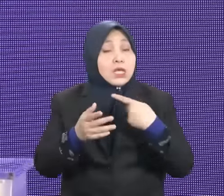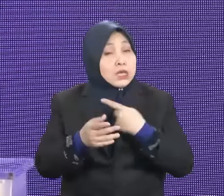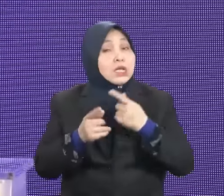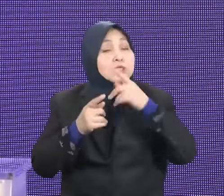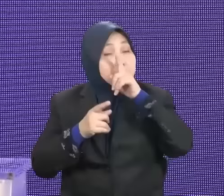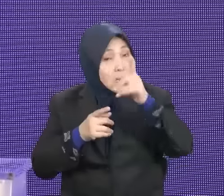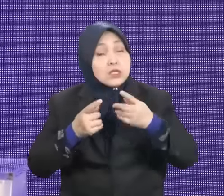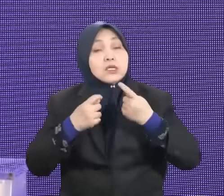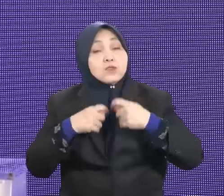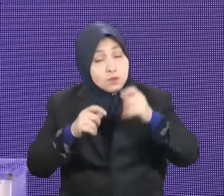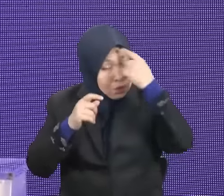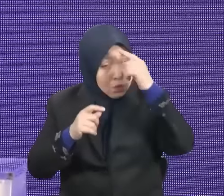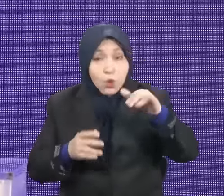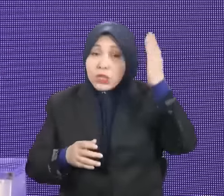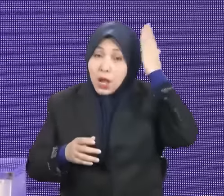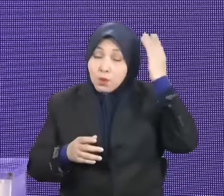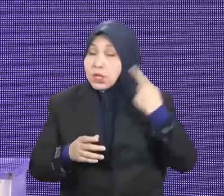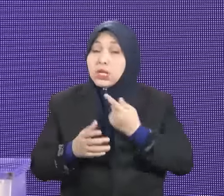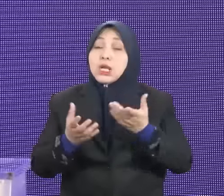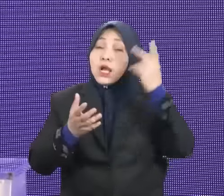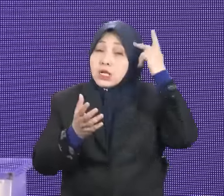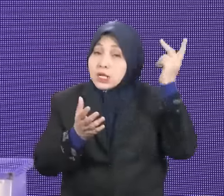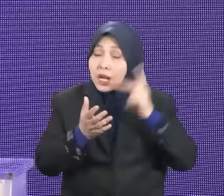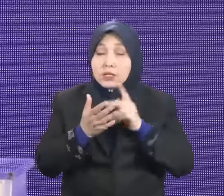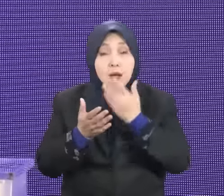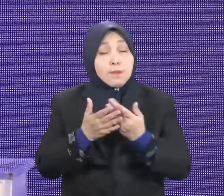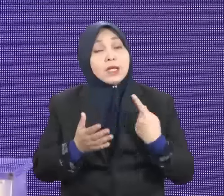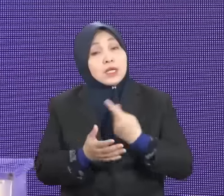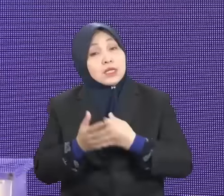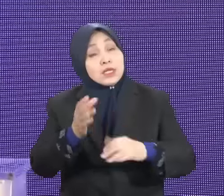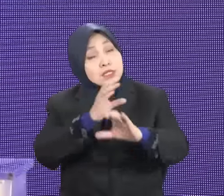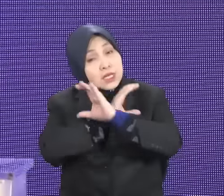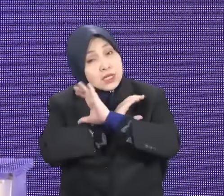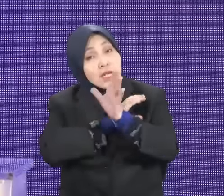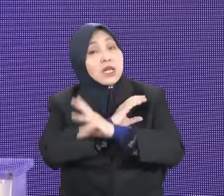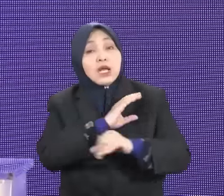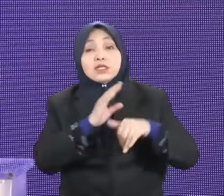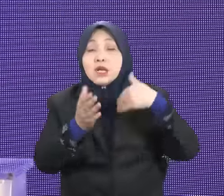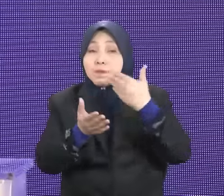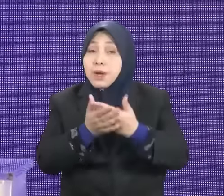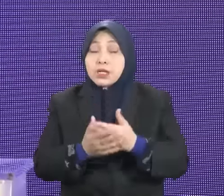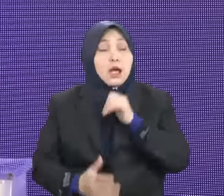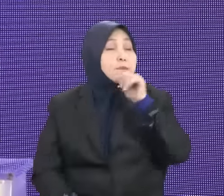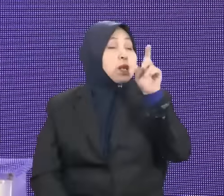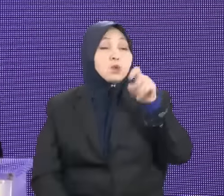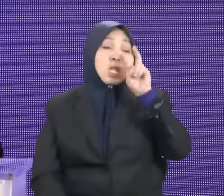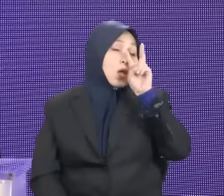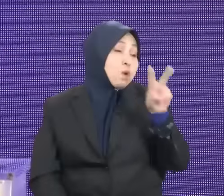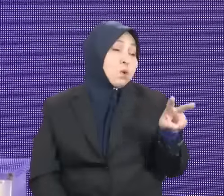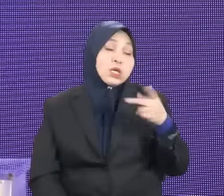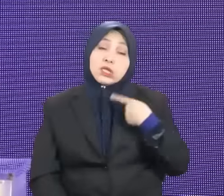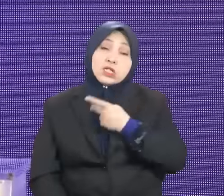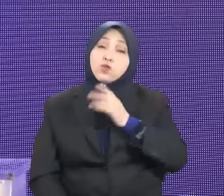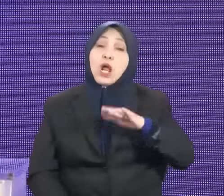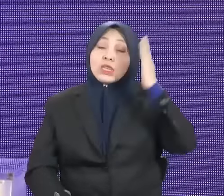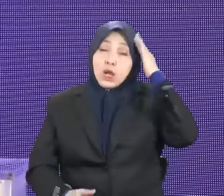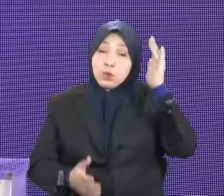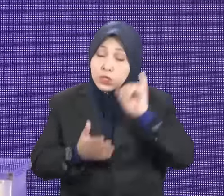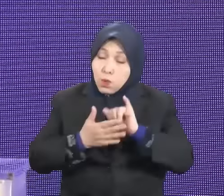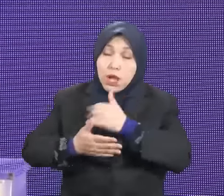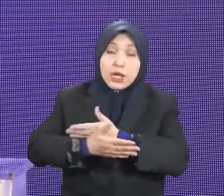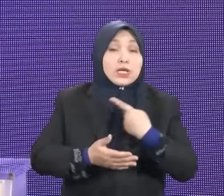untuk tahu tetapi kita kenal sampai kita cinta dan sampaikan tak payah tengok pun tidak tahu udah itu anak